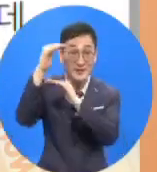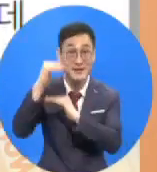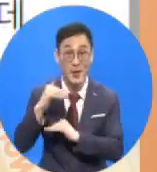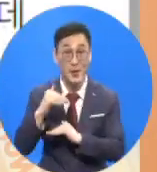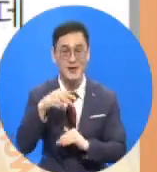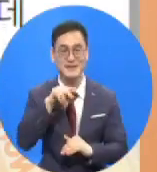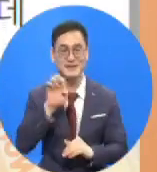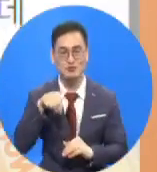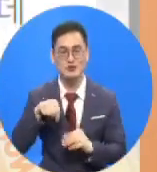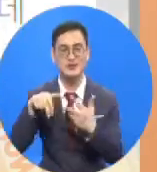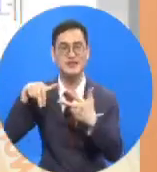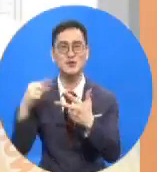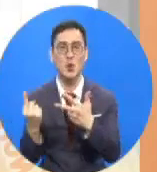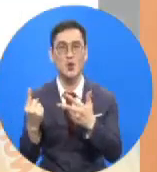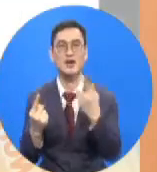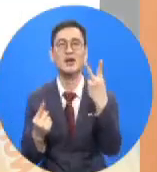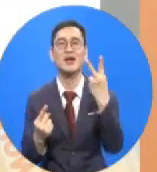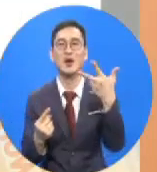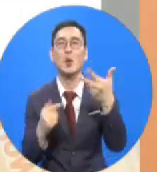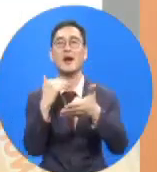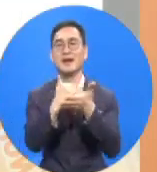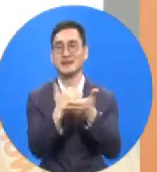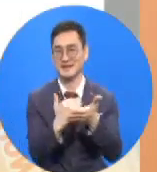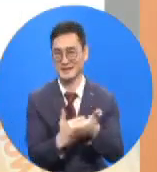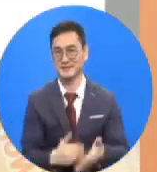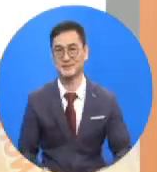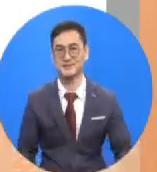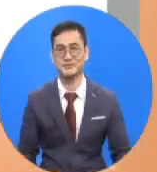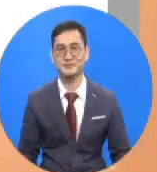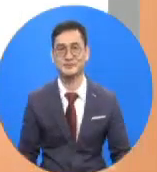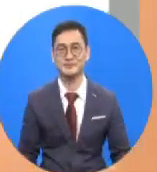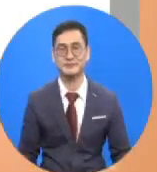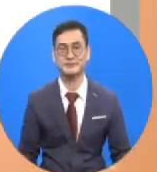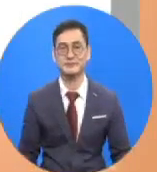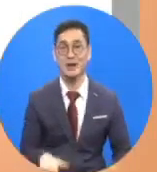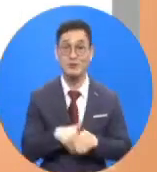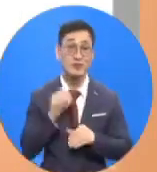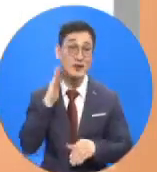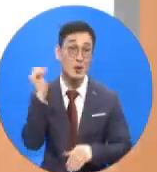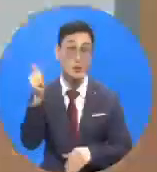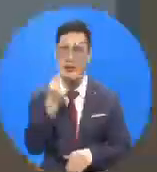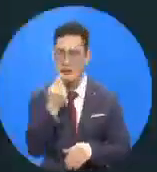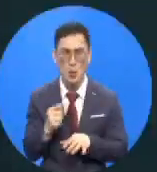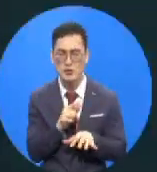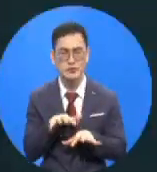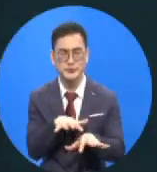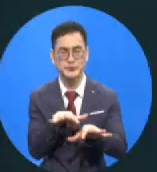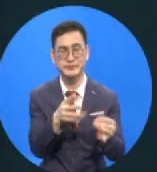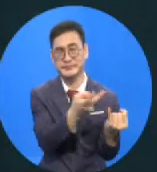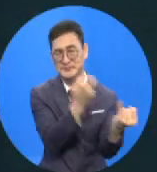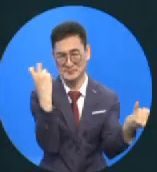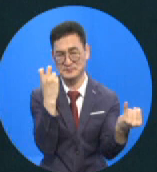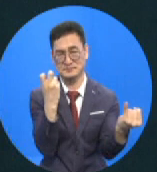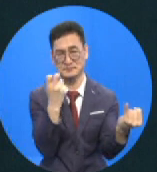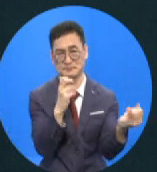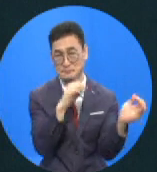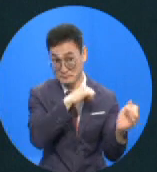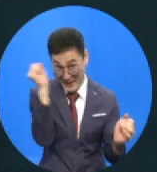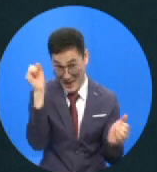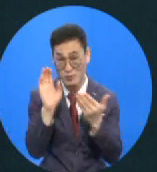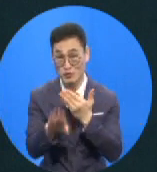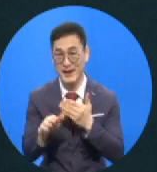정부가 사실 이제 지난 정부의 탄핵 으로 해서 세운 정도 아니겠습니까 예 2 혁명으로 세운 정부라고 이야기했죠 자